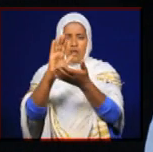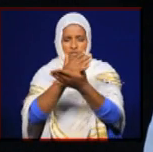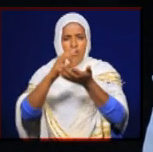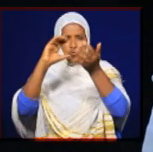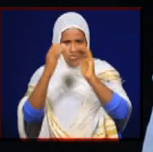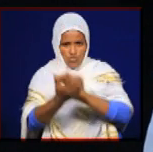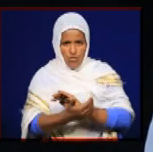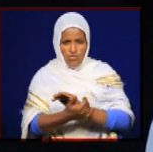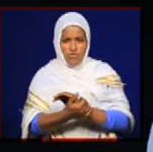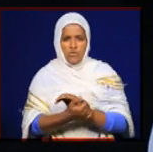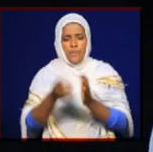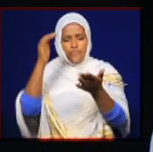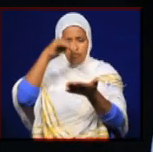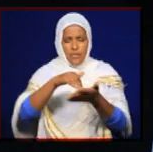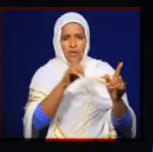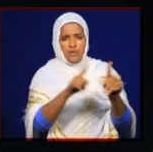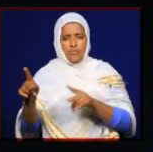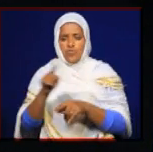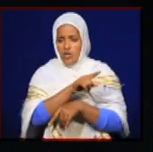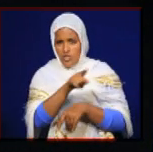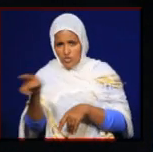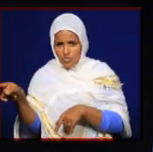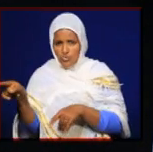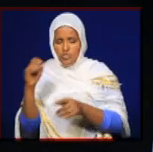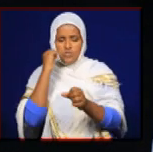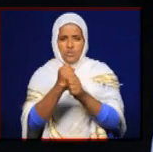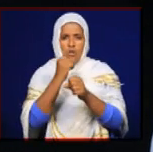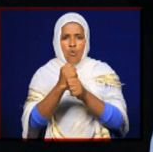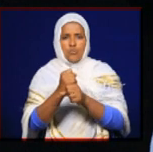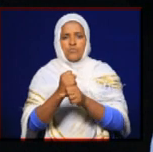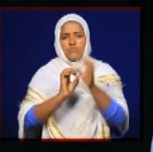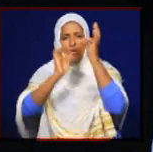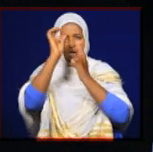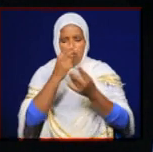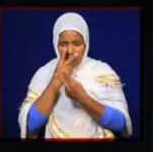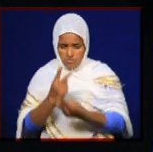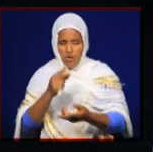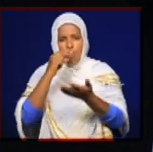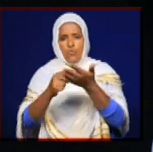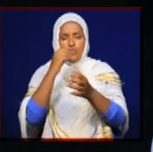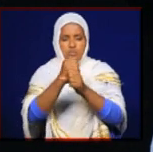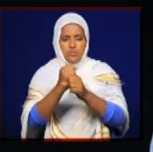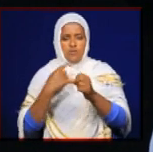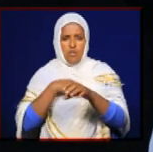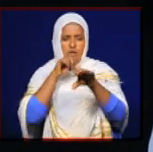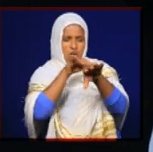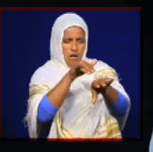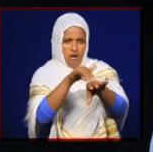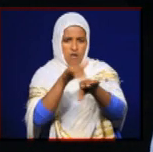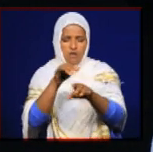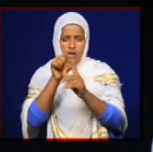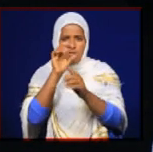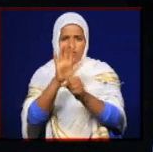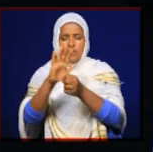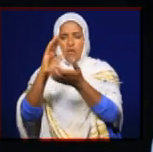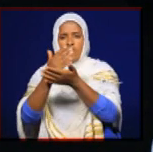ከቃል ኪዳናቸው ተካፋይ እንድንሆን እንደገና ደግሞ የነሱን ስራዎች ይገርላቸውን እያየን እኛም ለበጎ ስራ